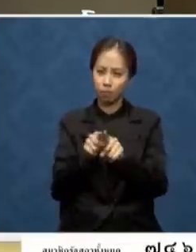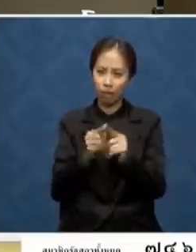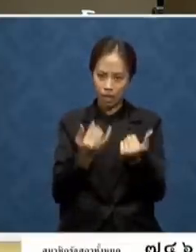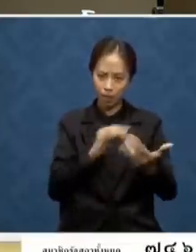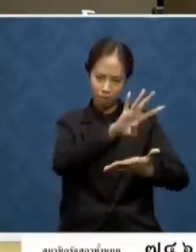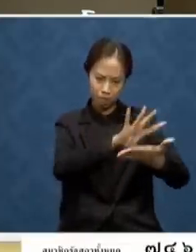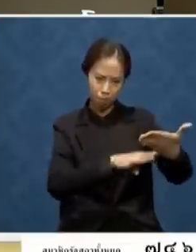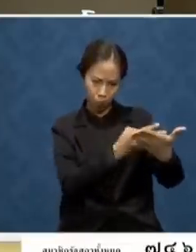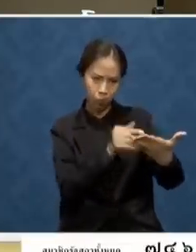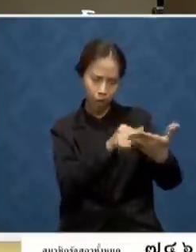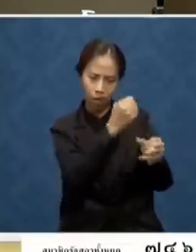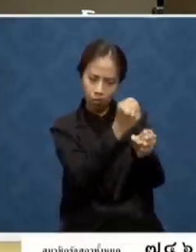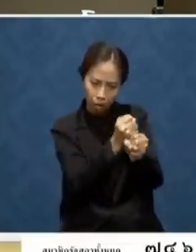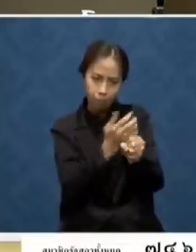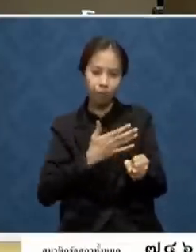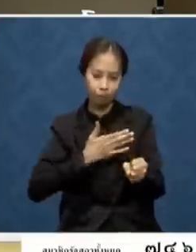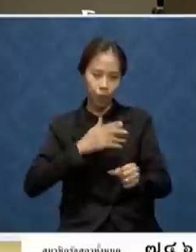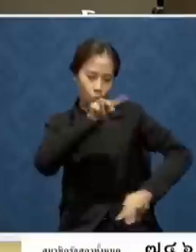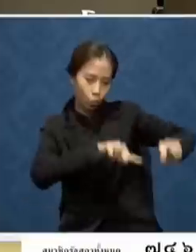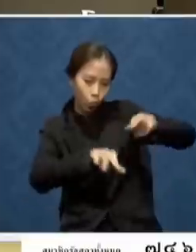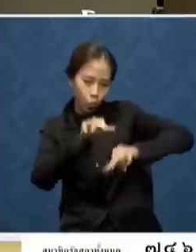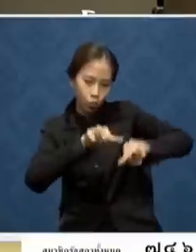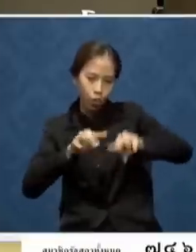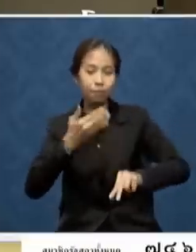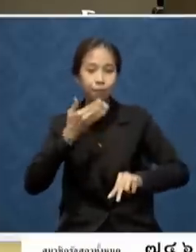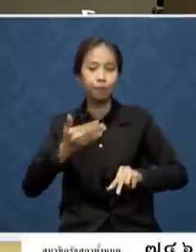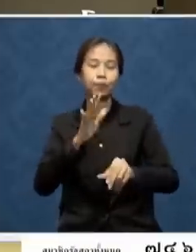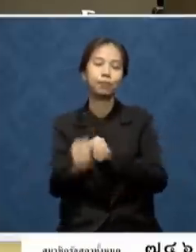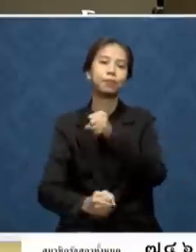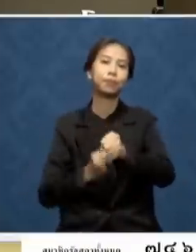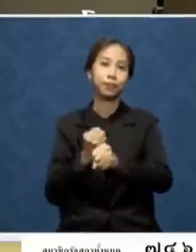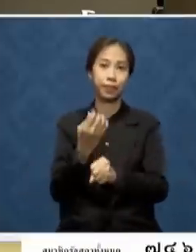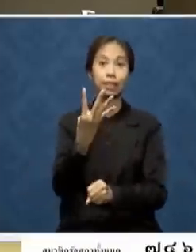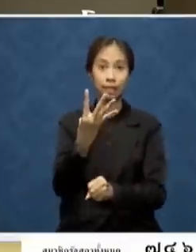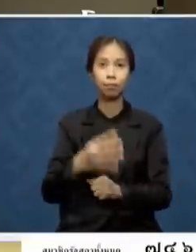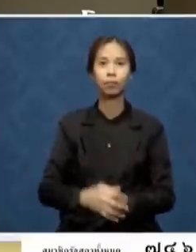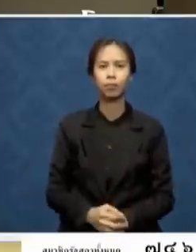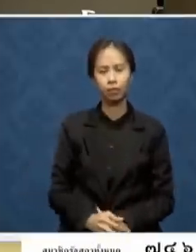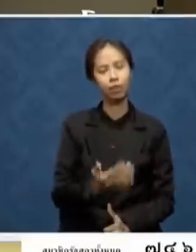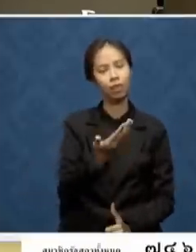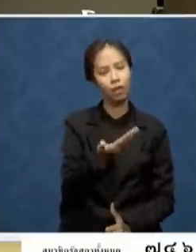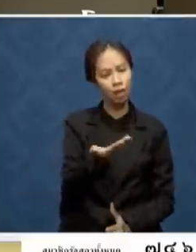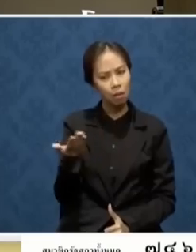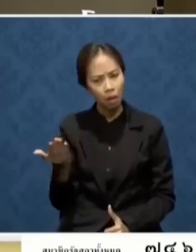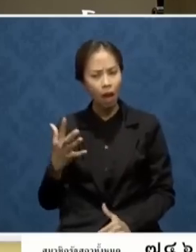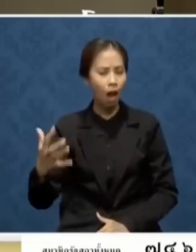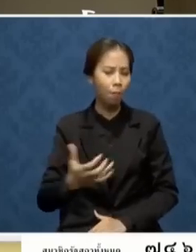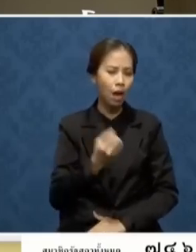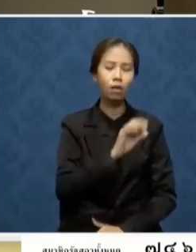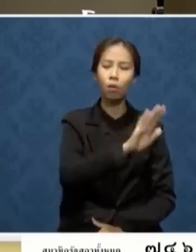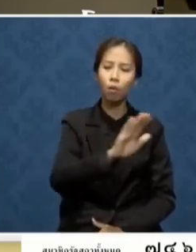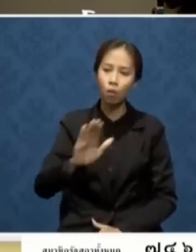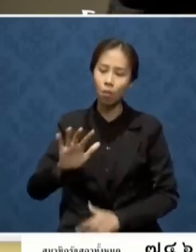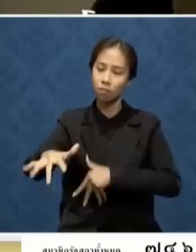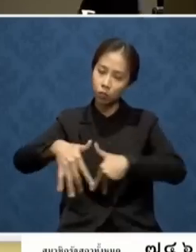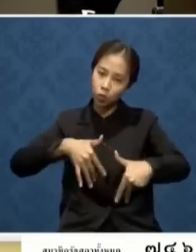จะต้องติดตามตรวจสอบไปตลอด 4ปีไม่ว่าที่มาอำนาจของพวกท่านจะเป็นอย่างไรประชาชนจะ